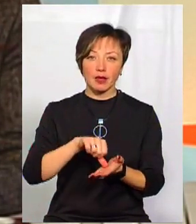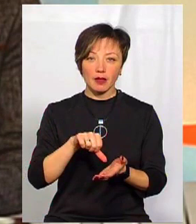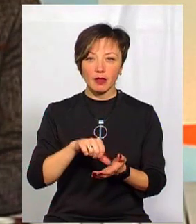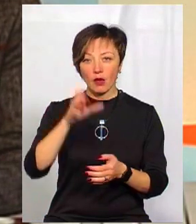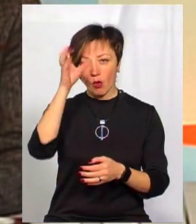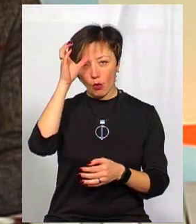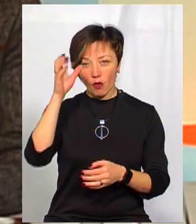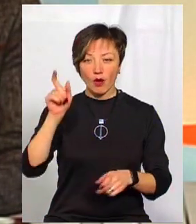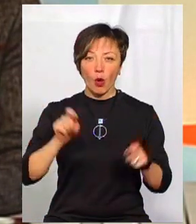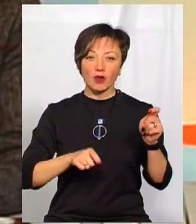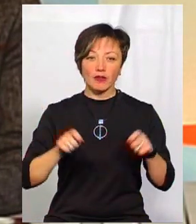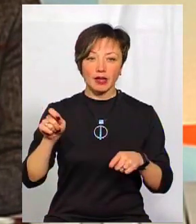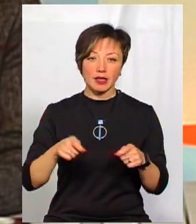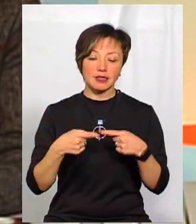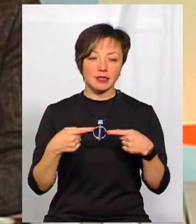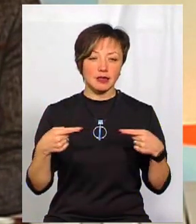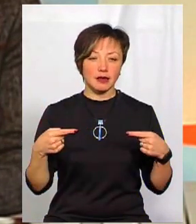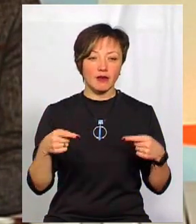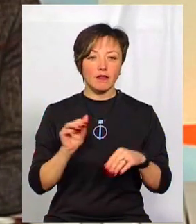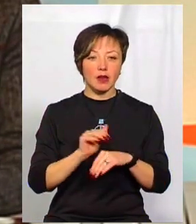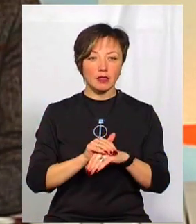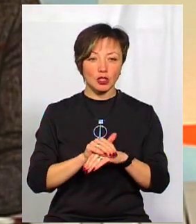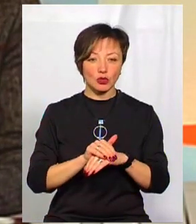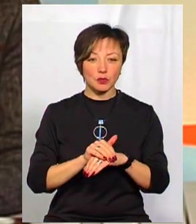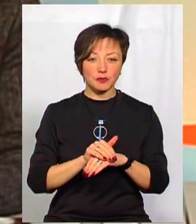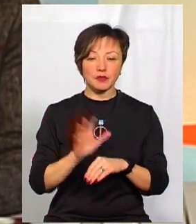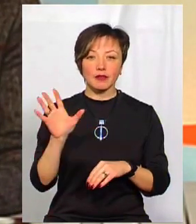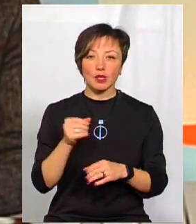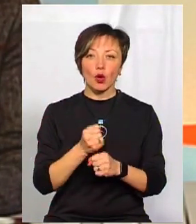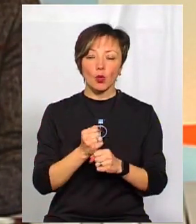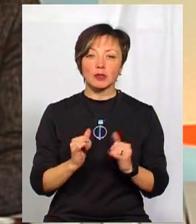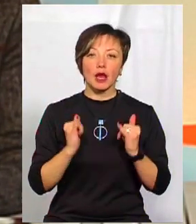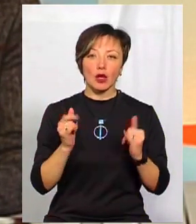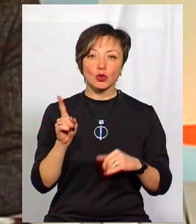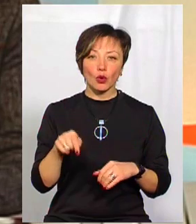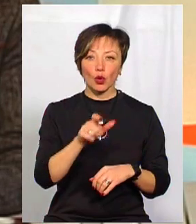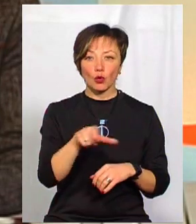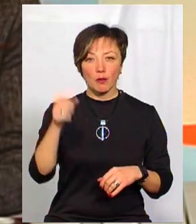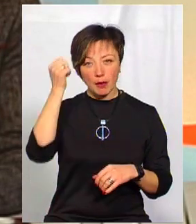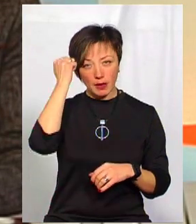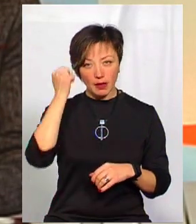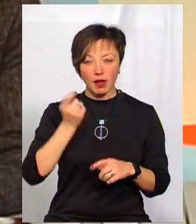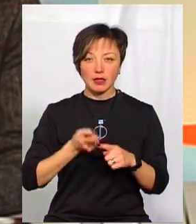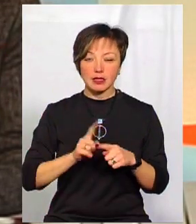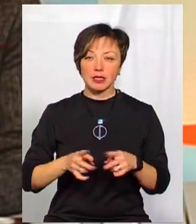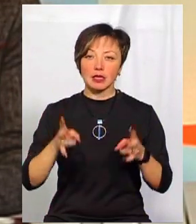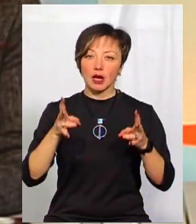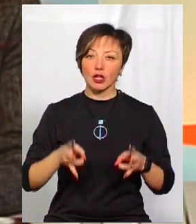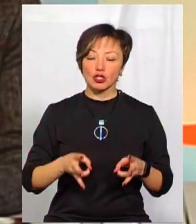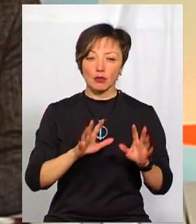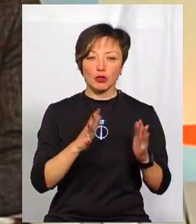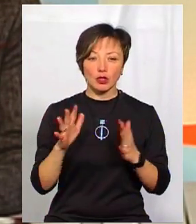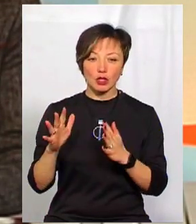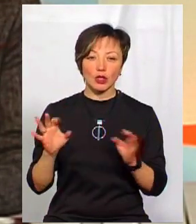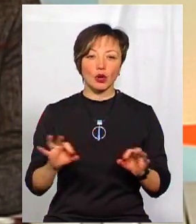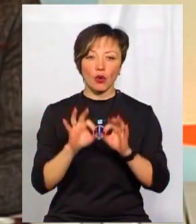краєзнавчих і наукових конференціях. І фактично це все робиться для того, щоб люди пам'ятали ті трагічні події